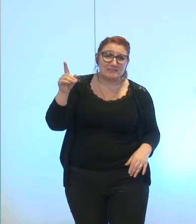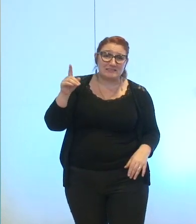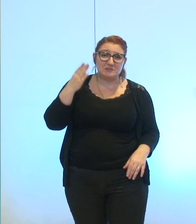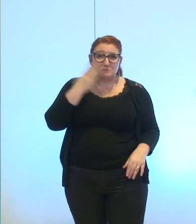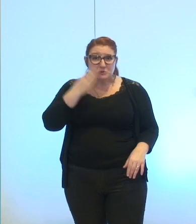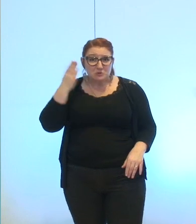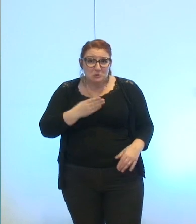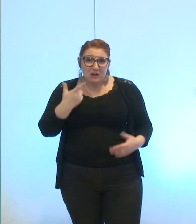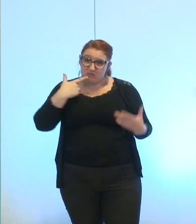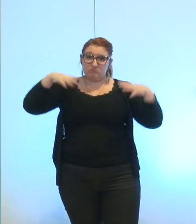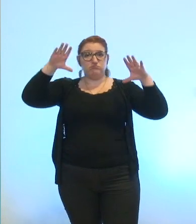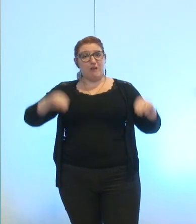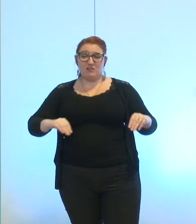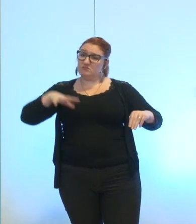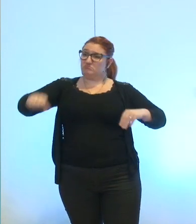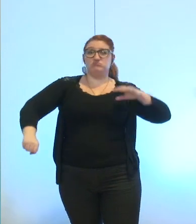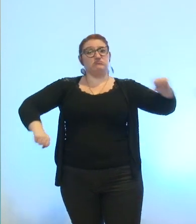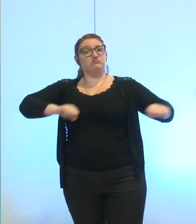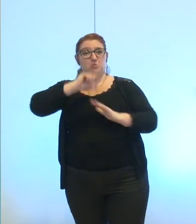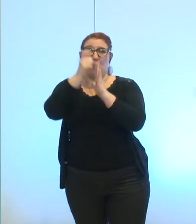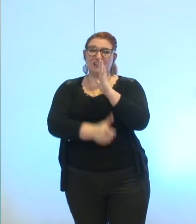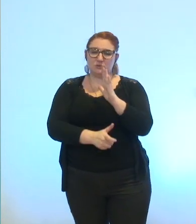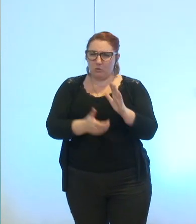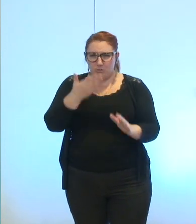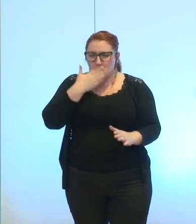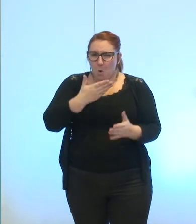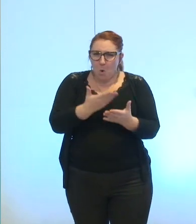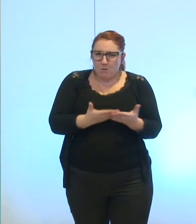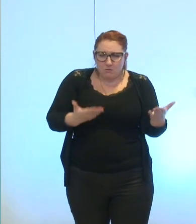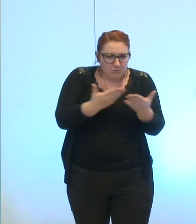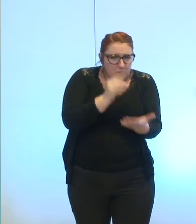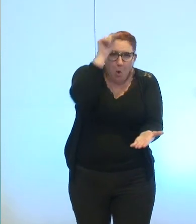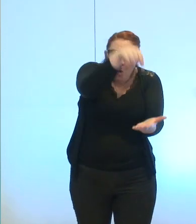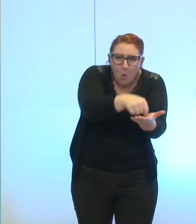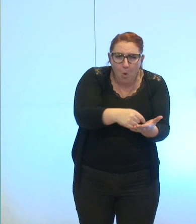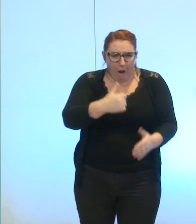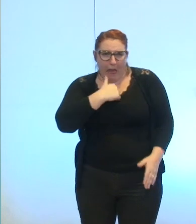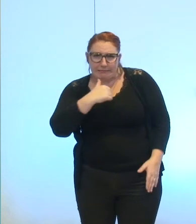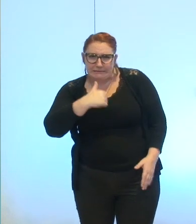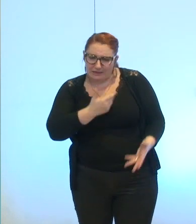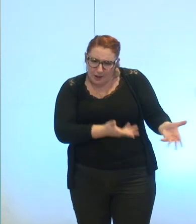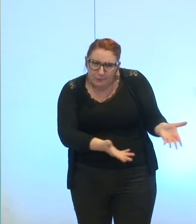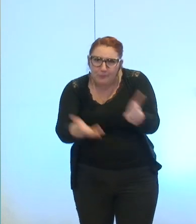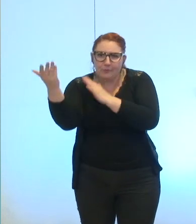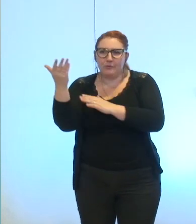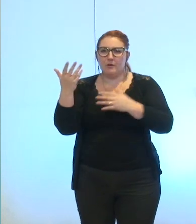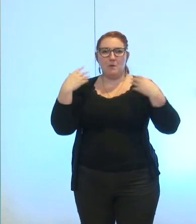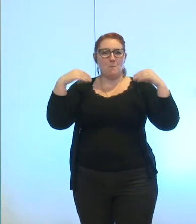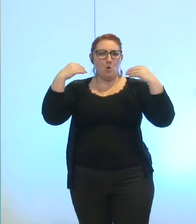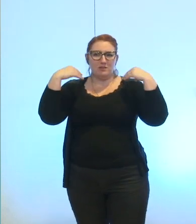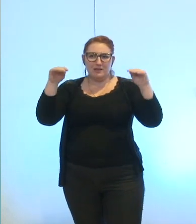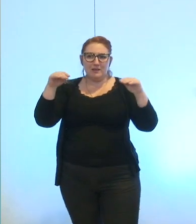donner plus de place pour les restaurants locaux les restaurants artisanaux les boutiques